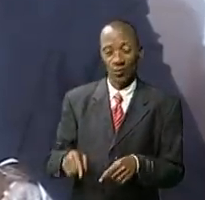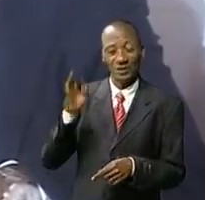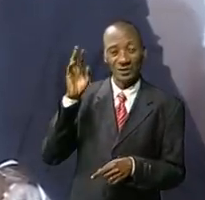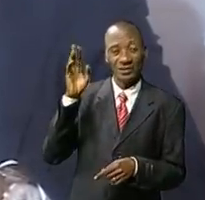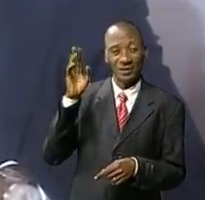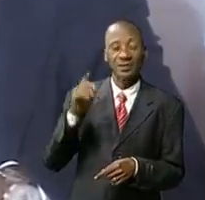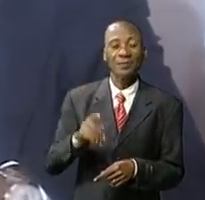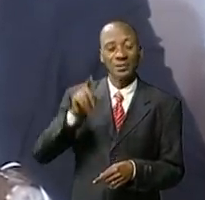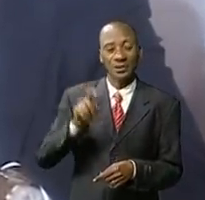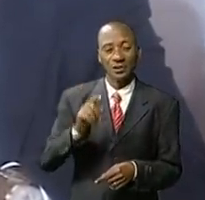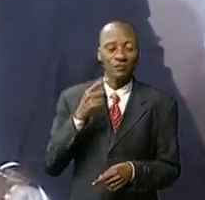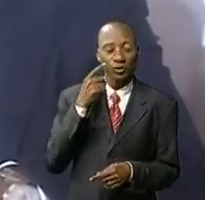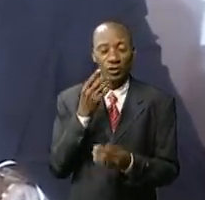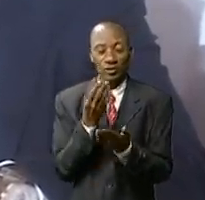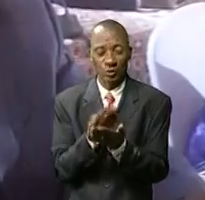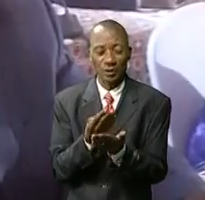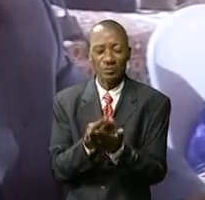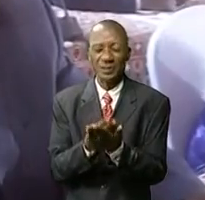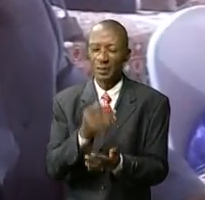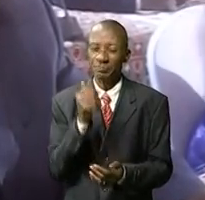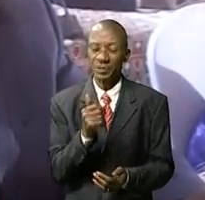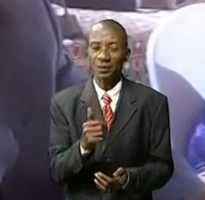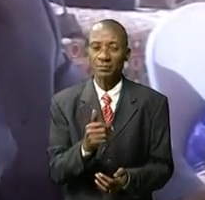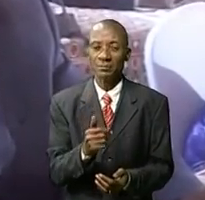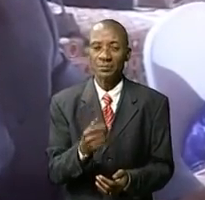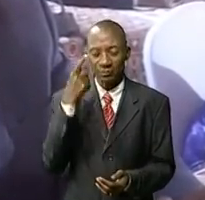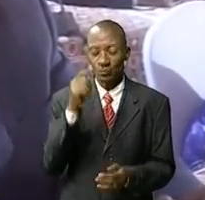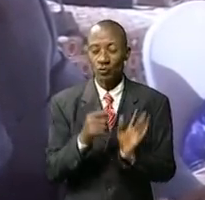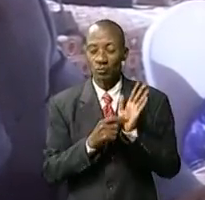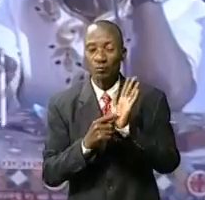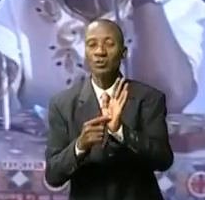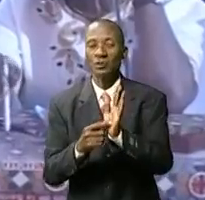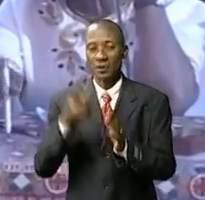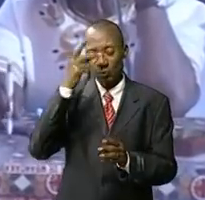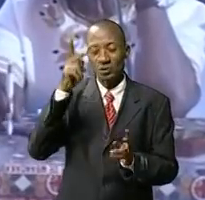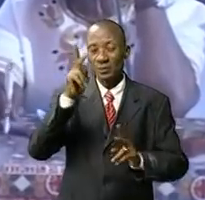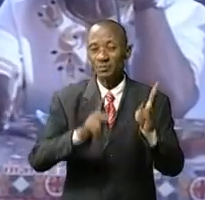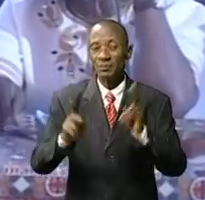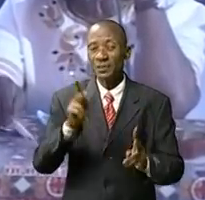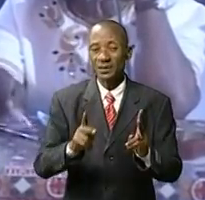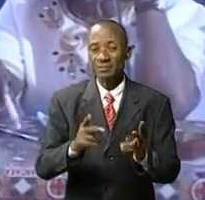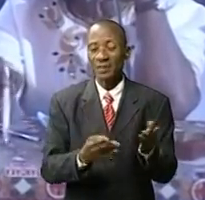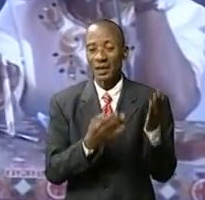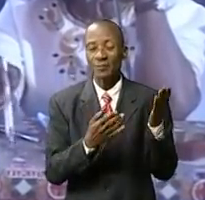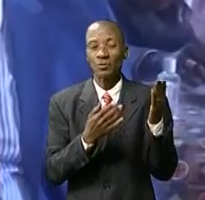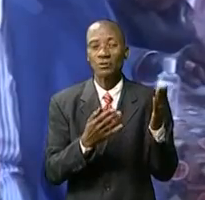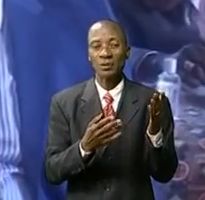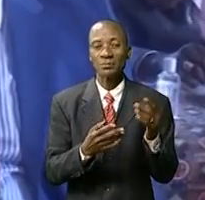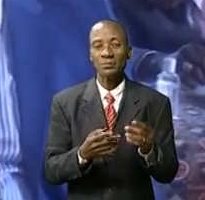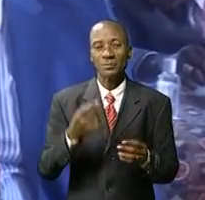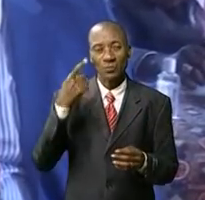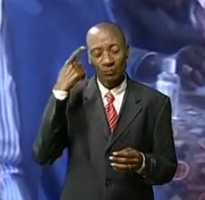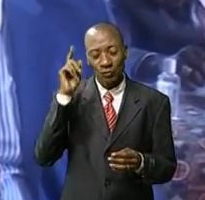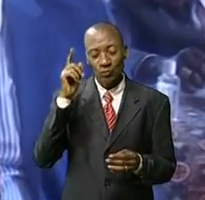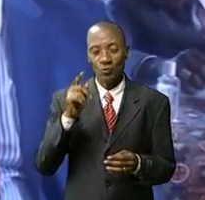doter d'un budget fiable et susceptible de refléter les politiques publiques essentielles vis-à-vis desquelles les